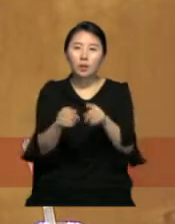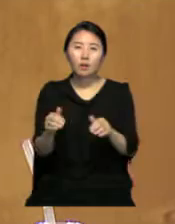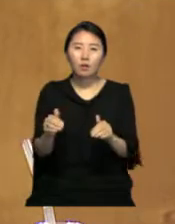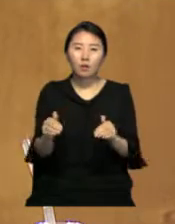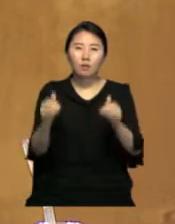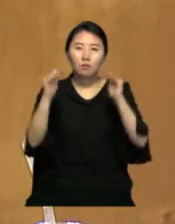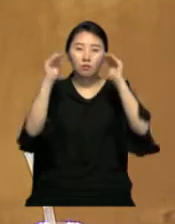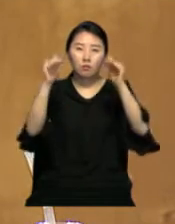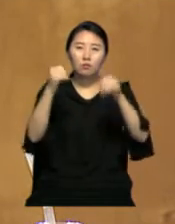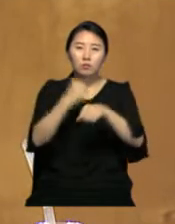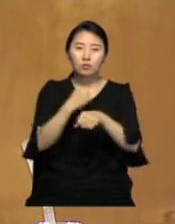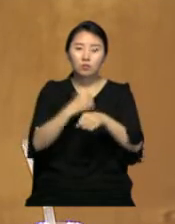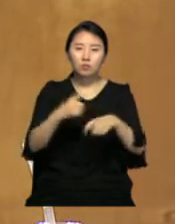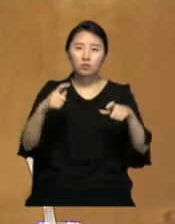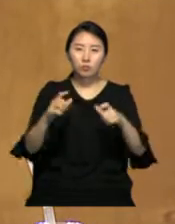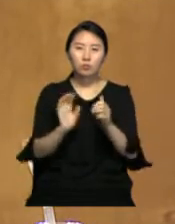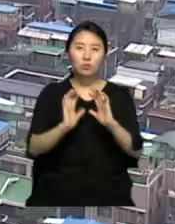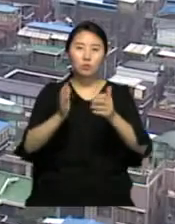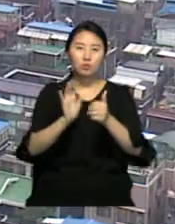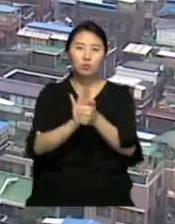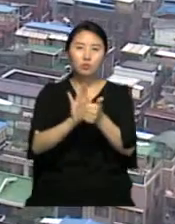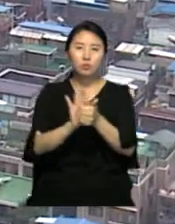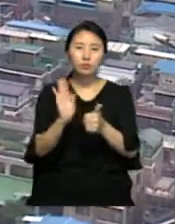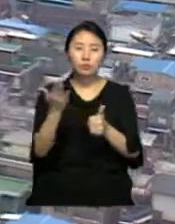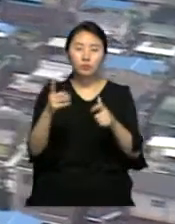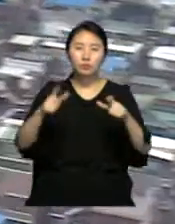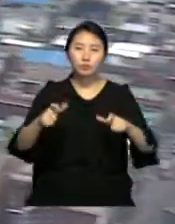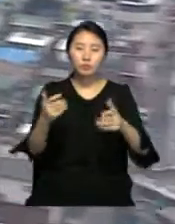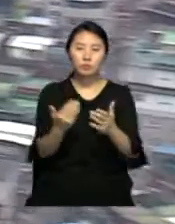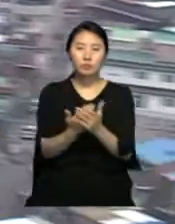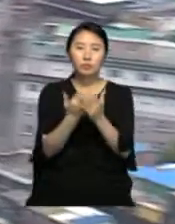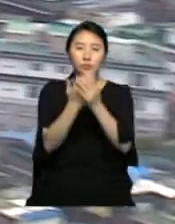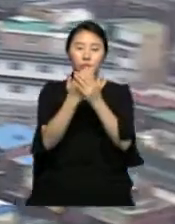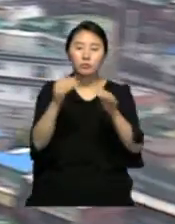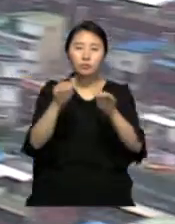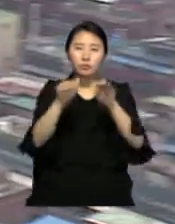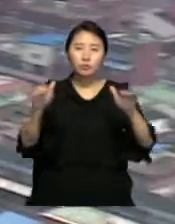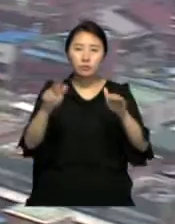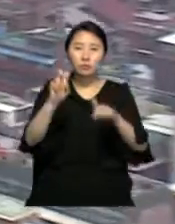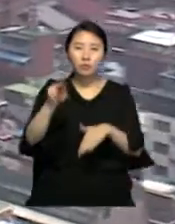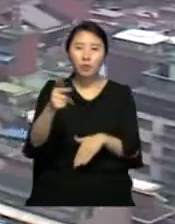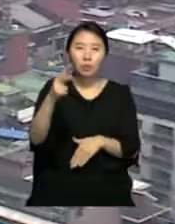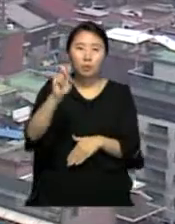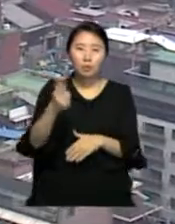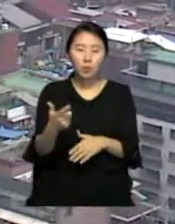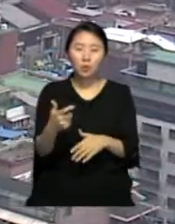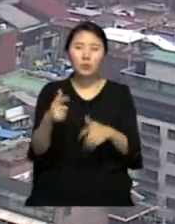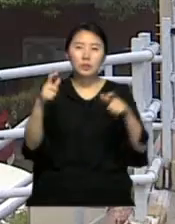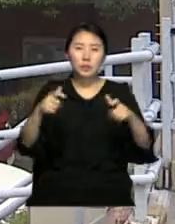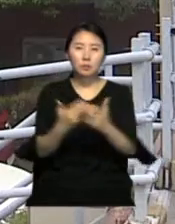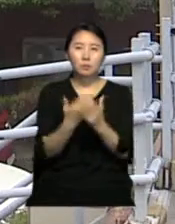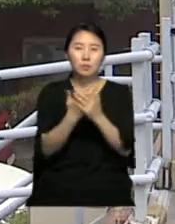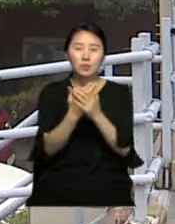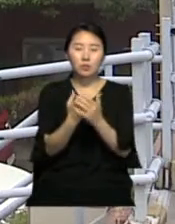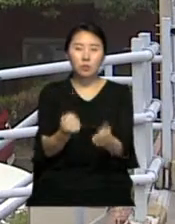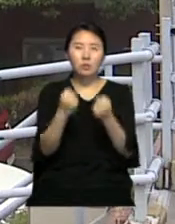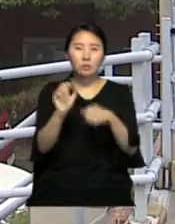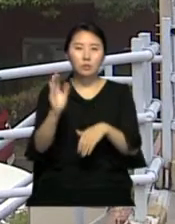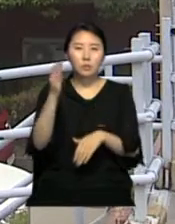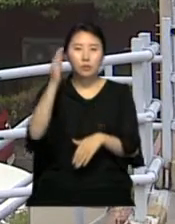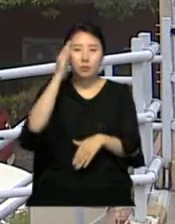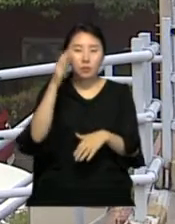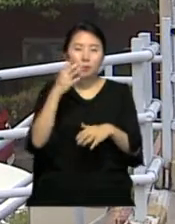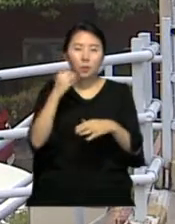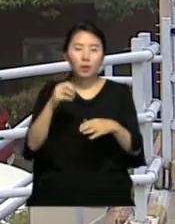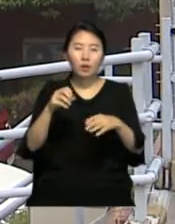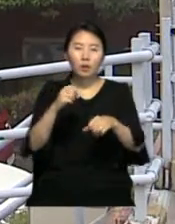유인하고 국가적으로 도움이 되고 또 지역 균형 발전과 면목동 지역 개발의 기폭제가 될 것으로 기대를 모으고 있는